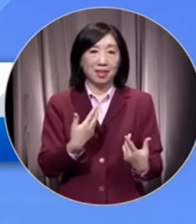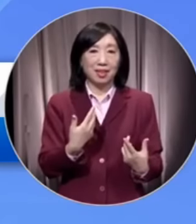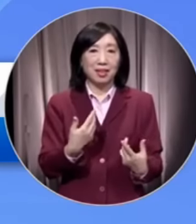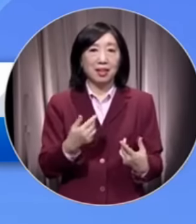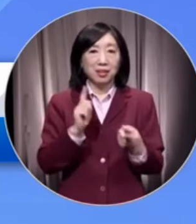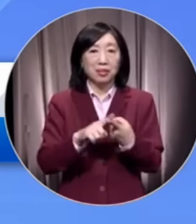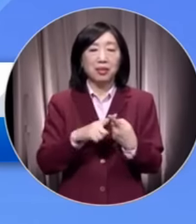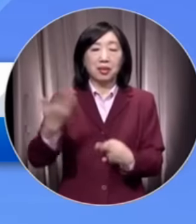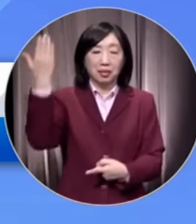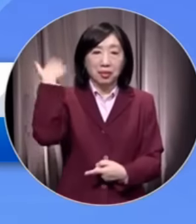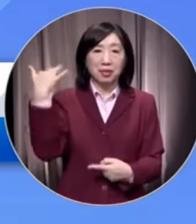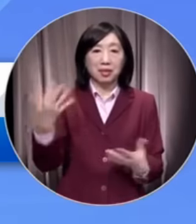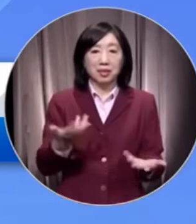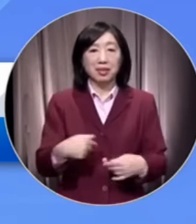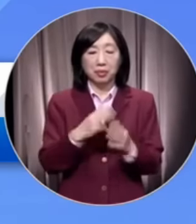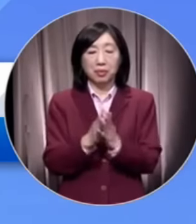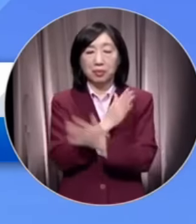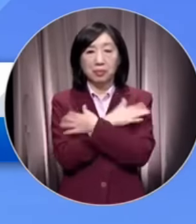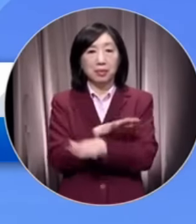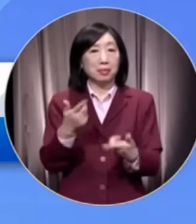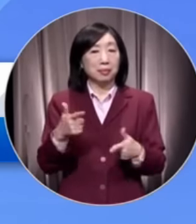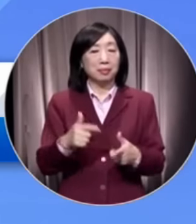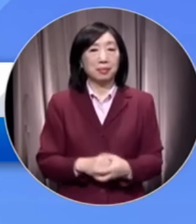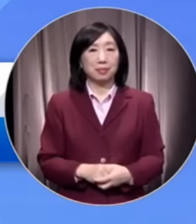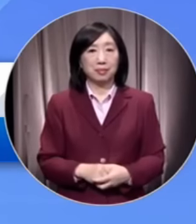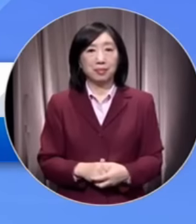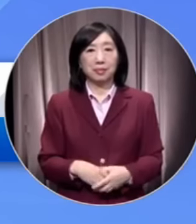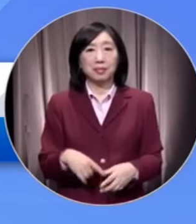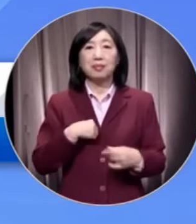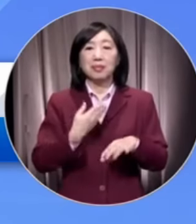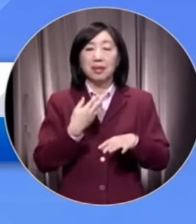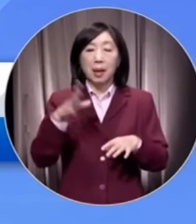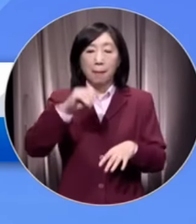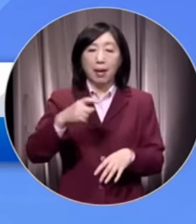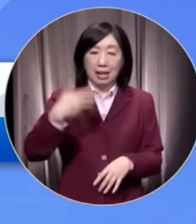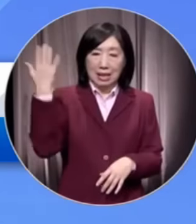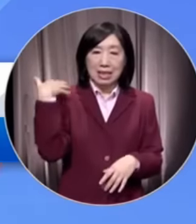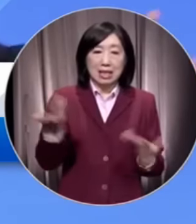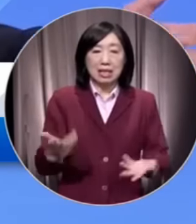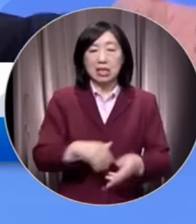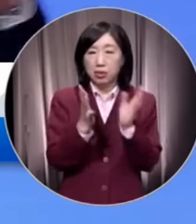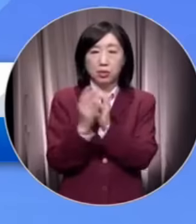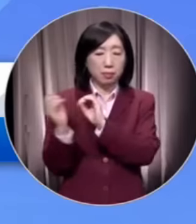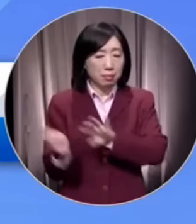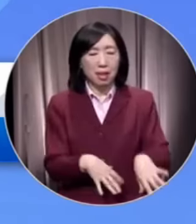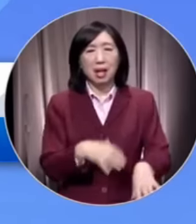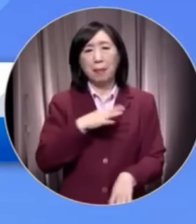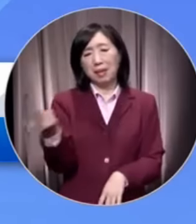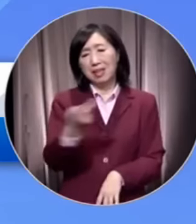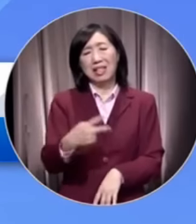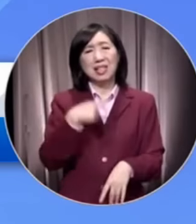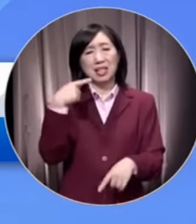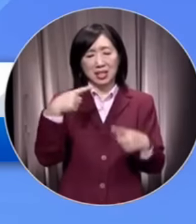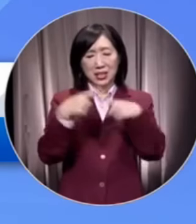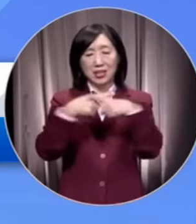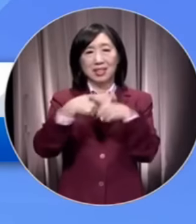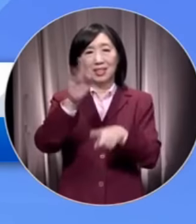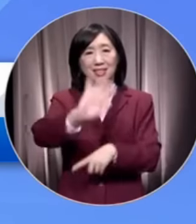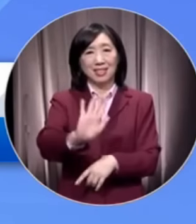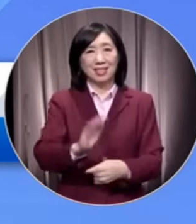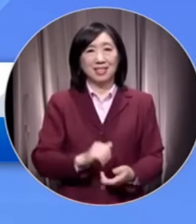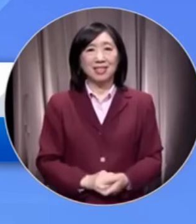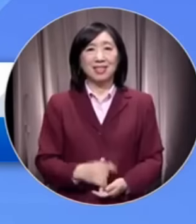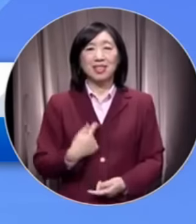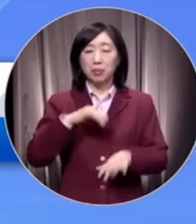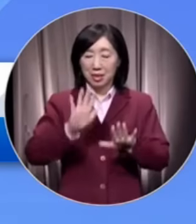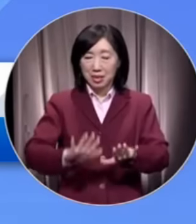对过去的事情不负责任。所以我们放下过去的恩恩怨怨，你们两个不要再吵了，让我们好